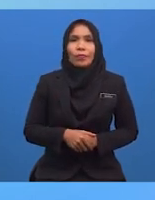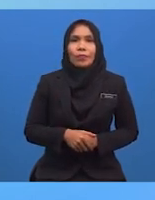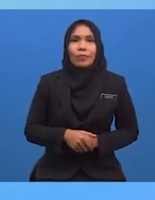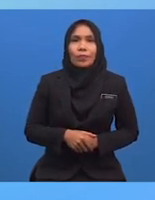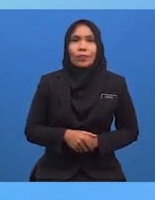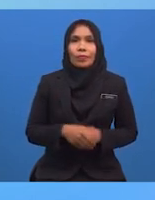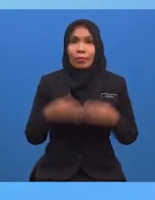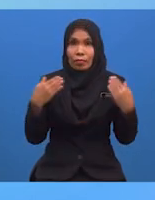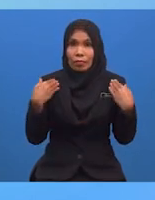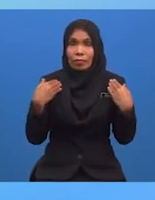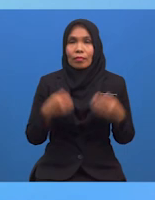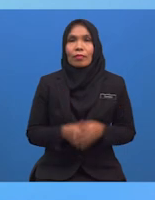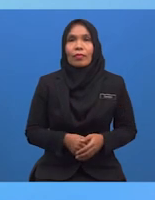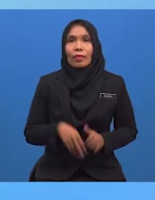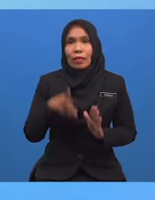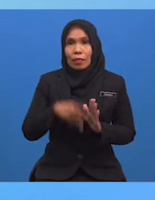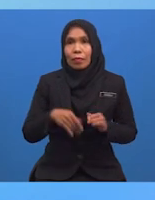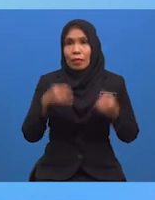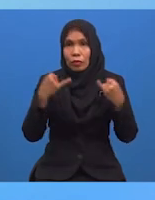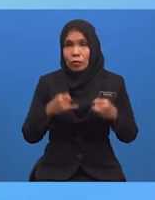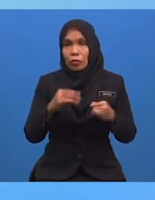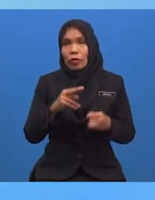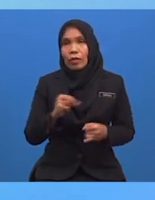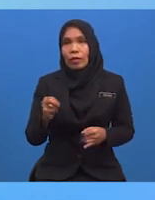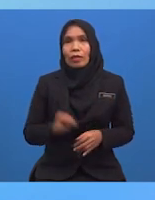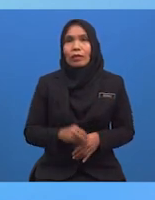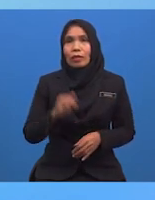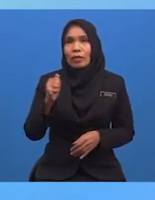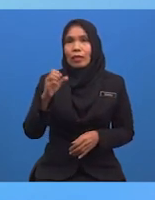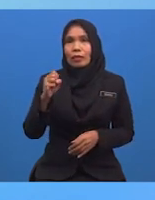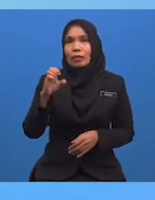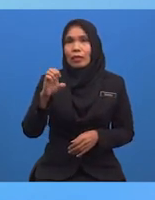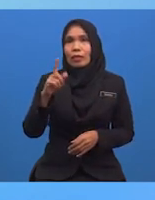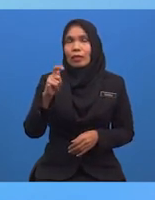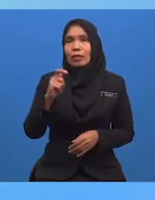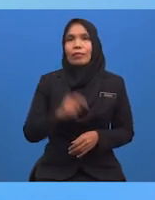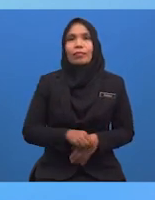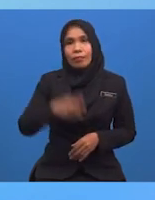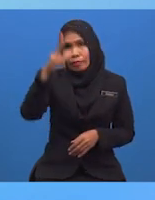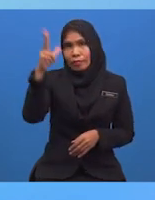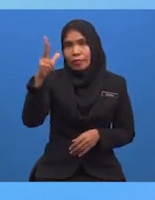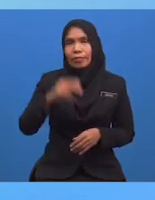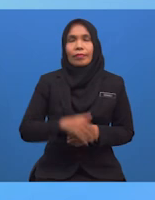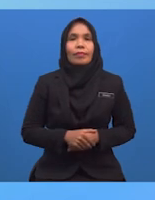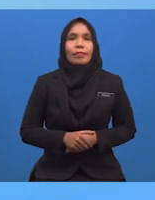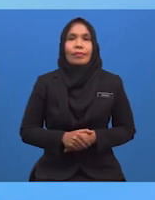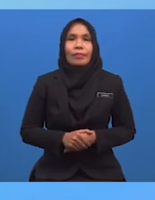Ada juga penjualan aset kerajaan seperti hasil jualan tanah dan jualan bangunan